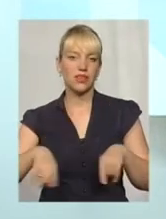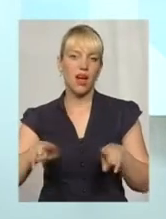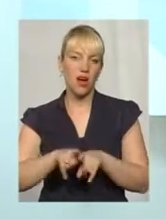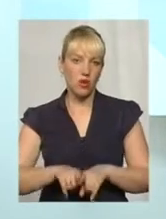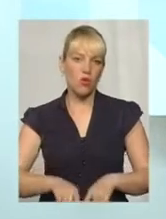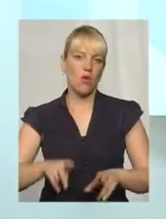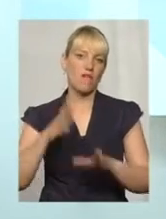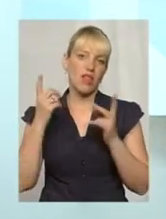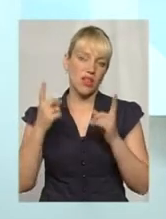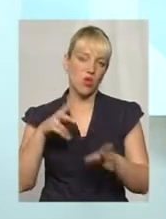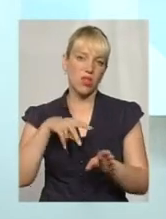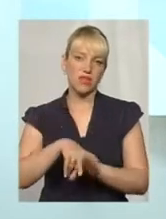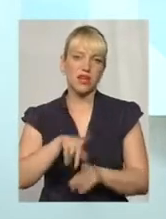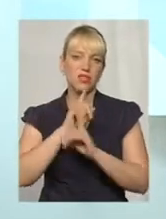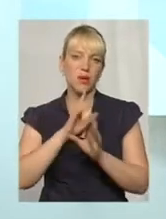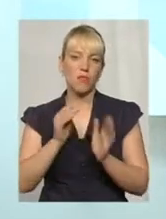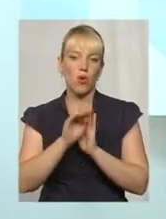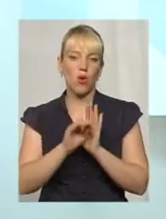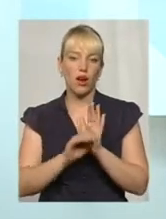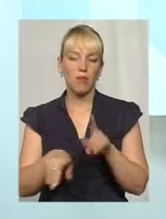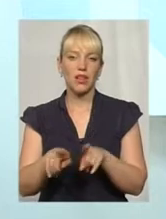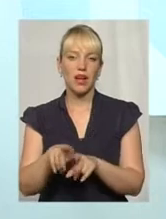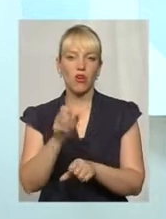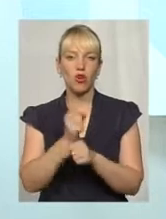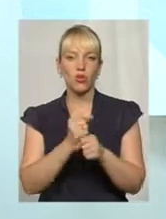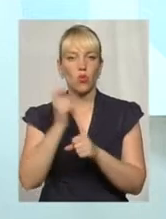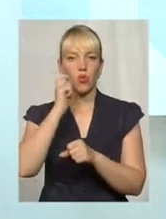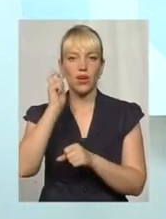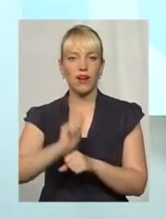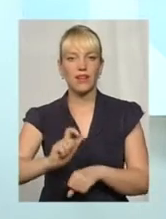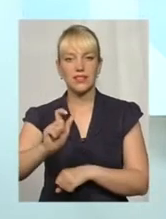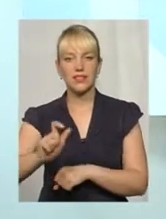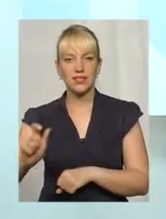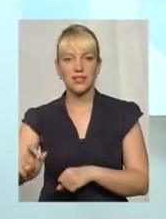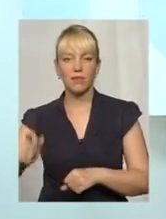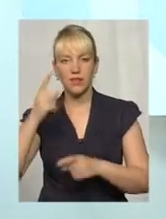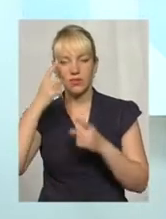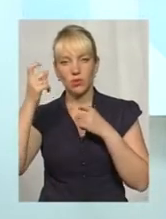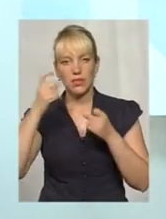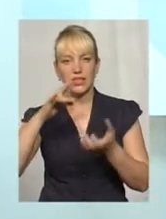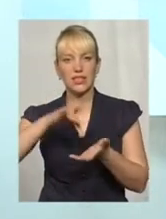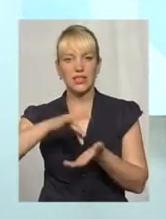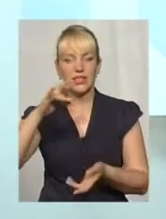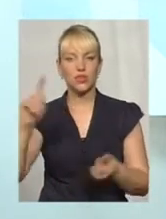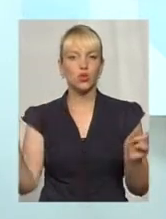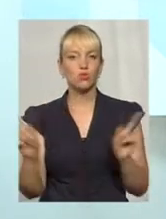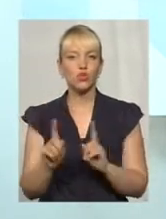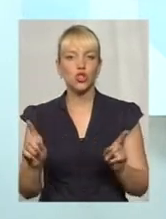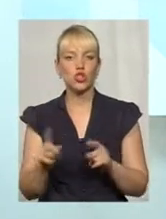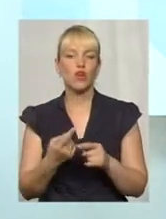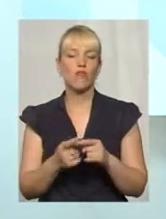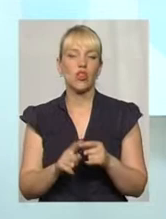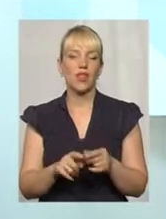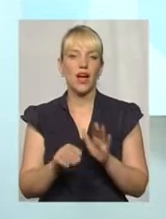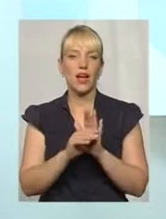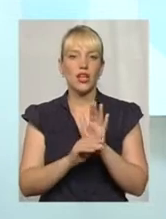великого навантаження не буде. Програма розроблена таким чином українським інформаційним центром, що вона дозволяє